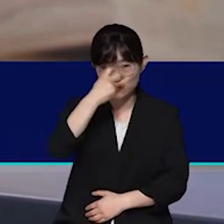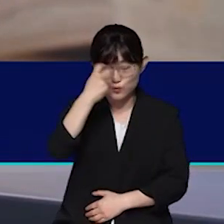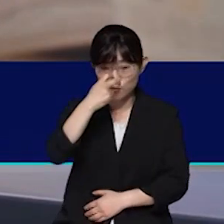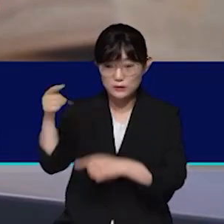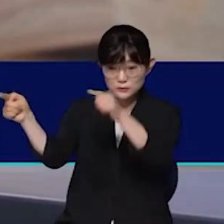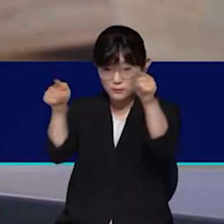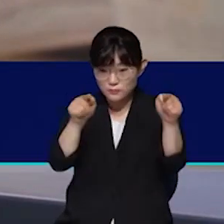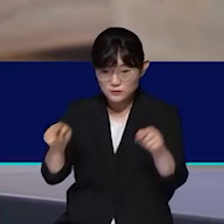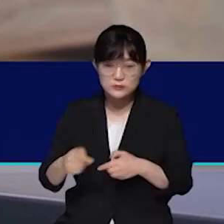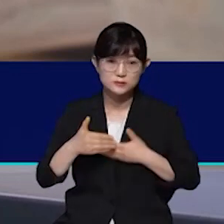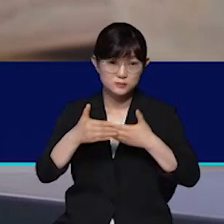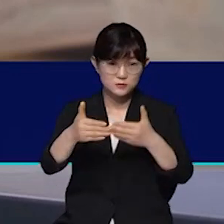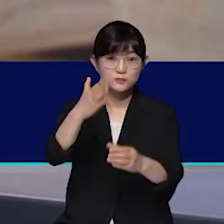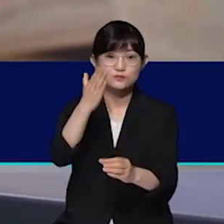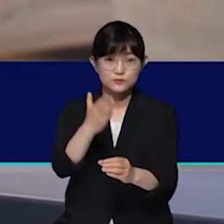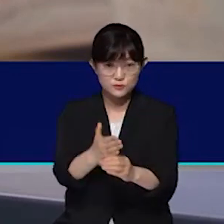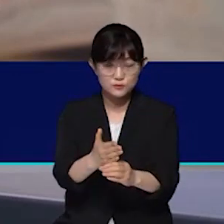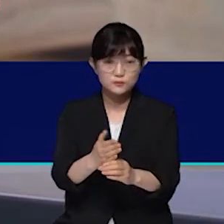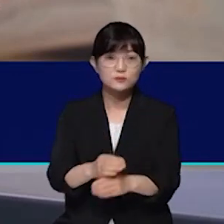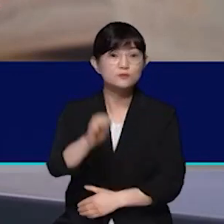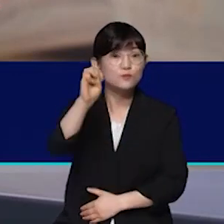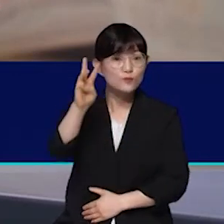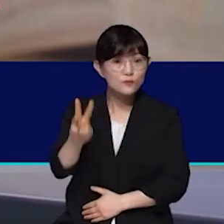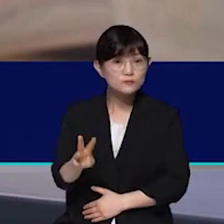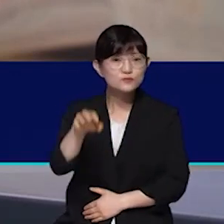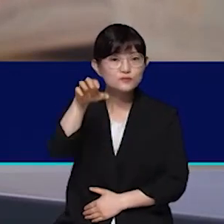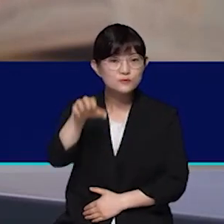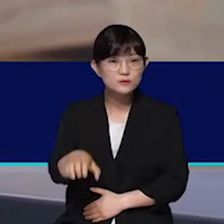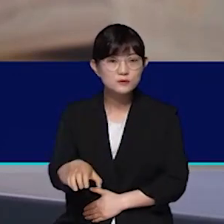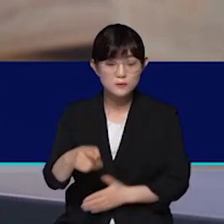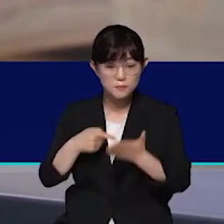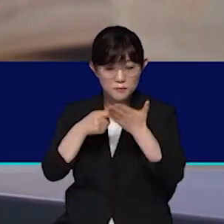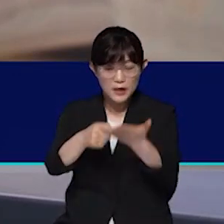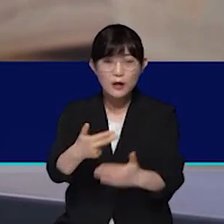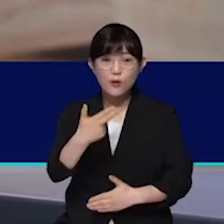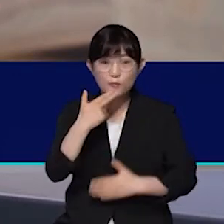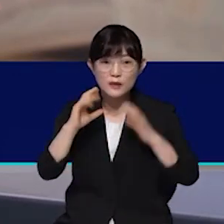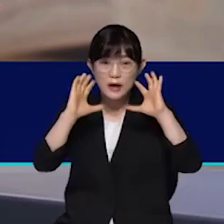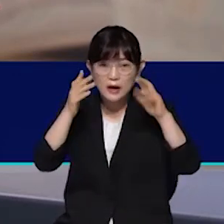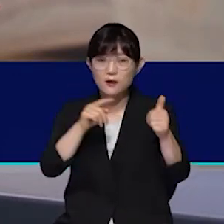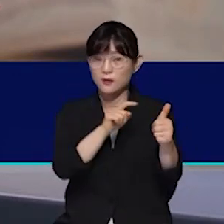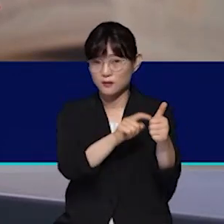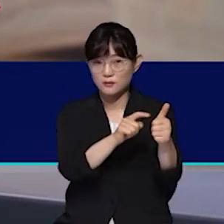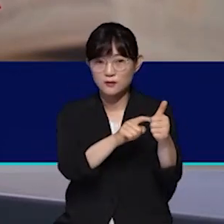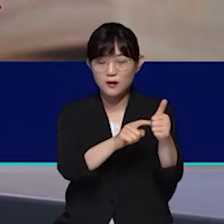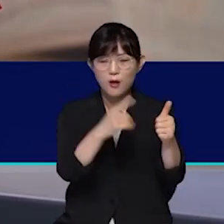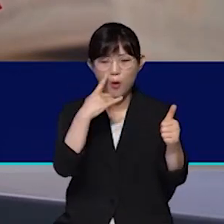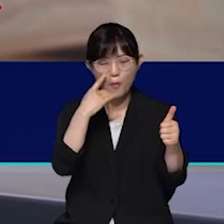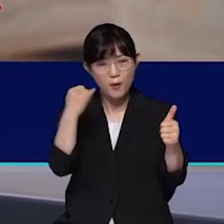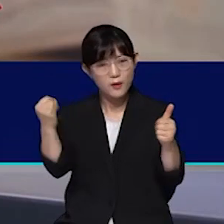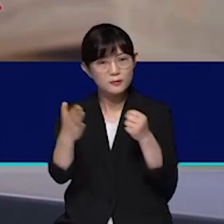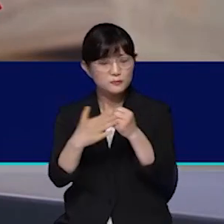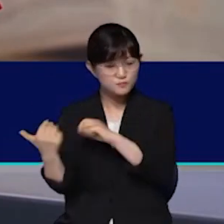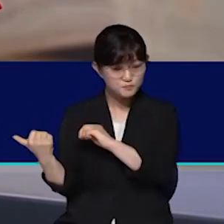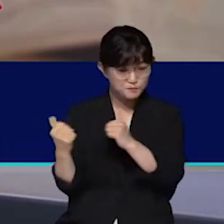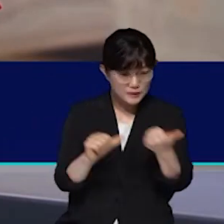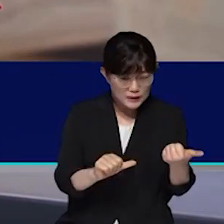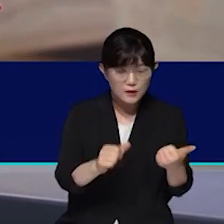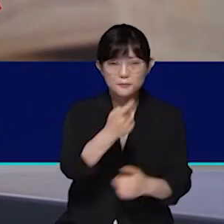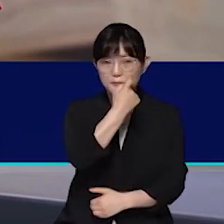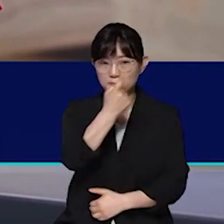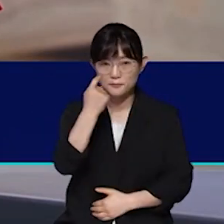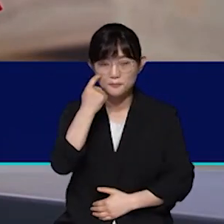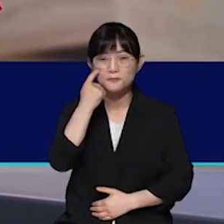전국적으로 이루어지고 있습니다. 이런 가운데 광주에서 유령 영아로 지목된 영아 한 명이 친모에 의해 숨진